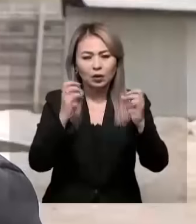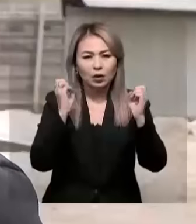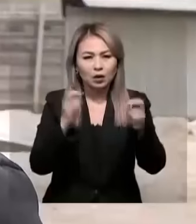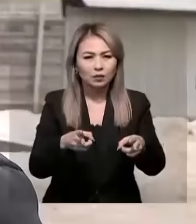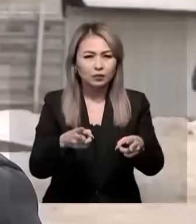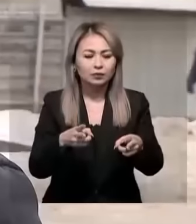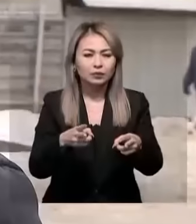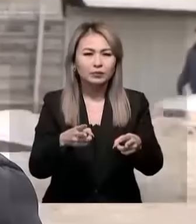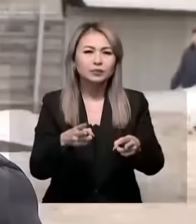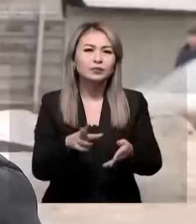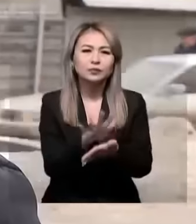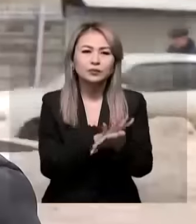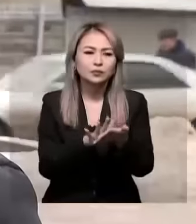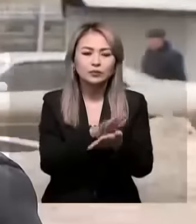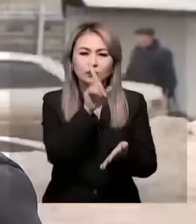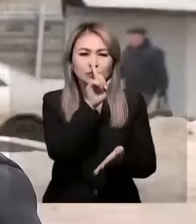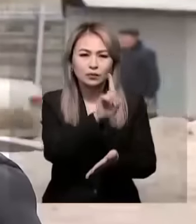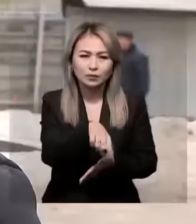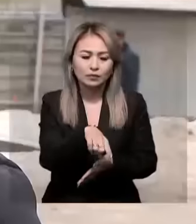ешқандай болмайды.